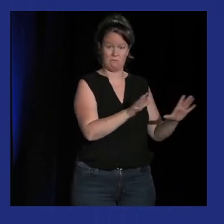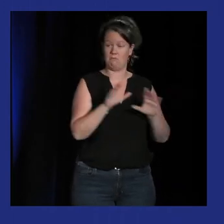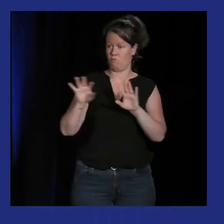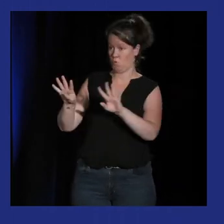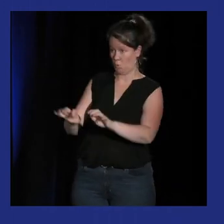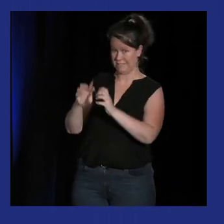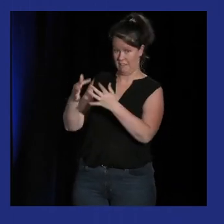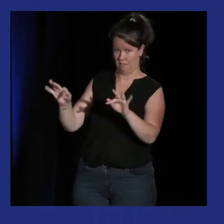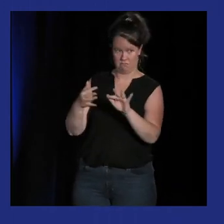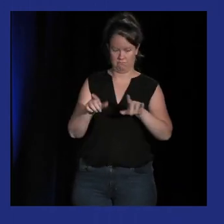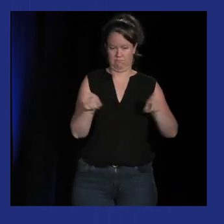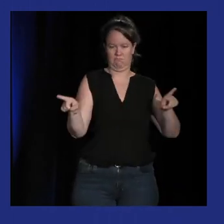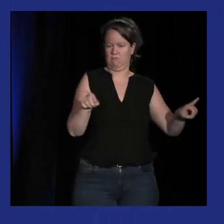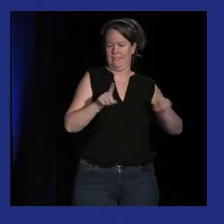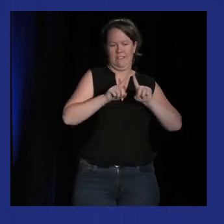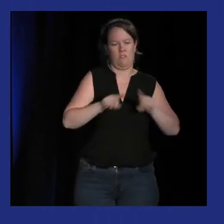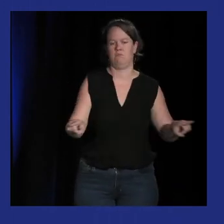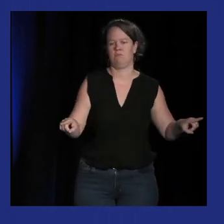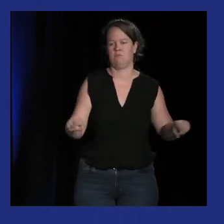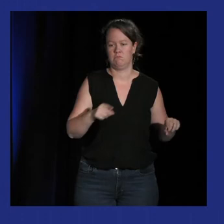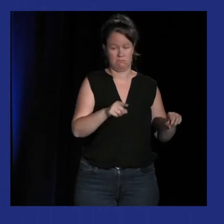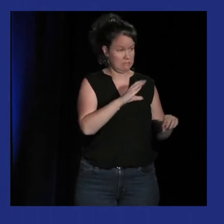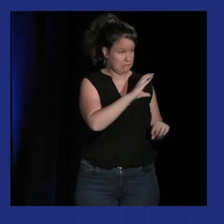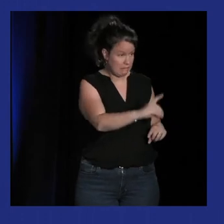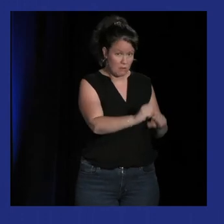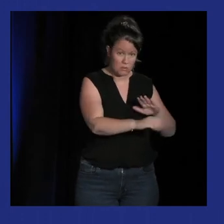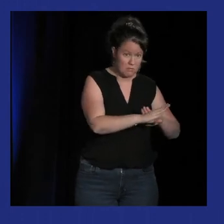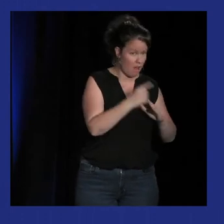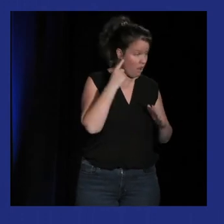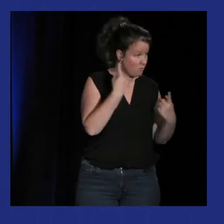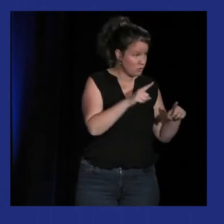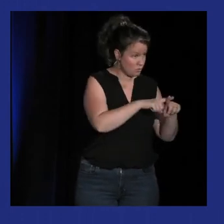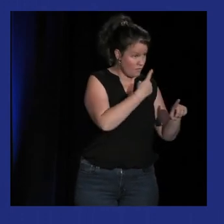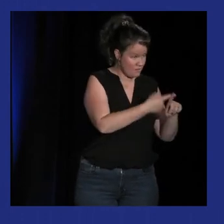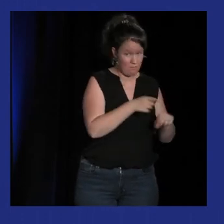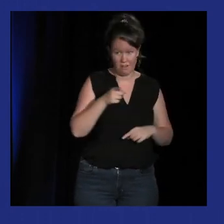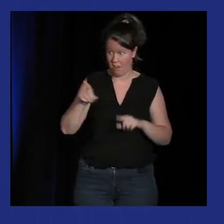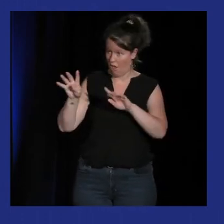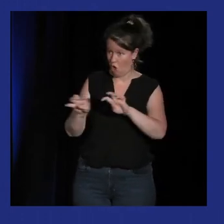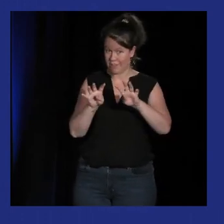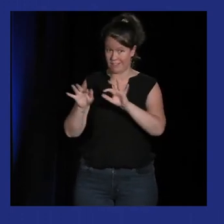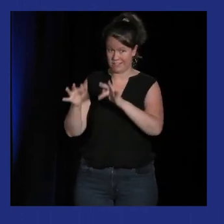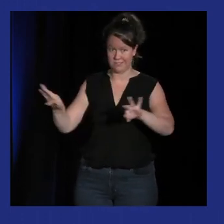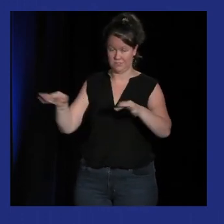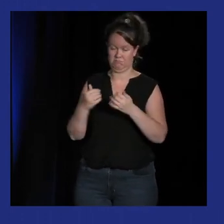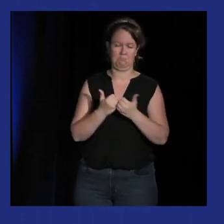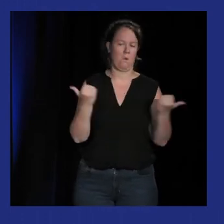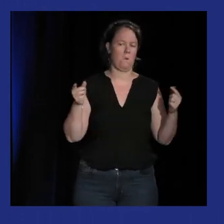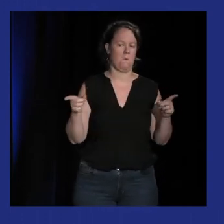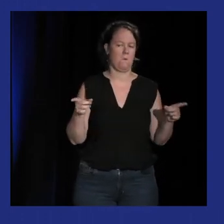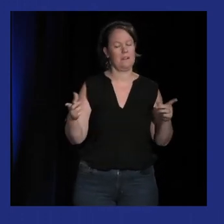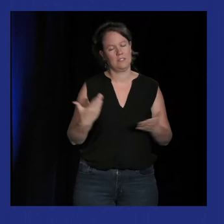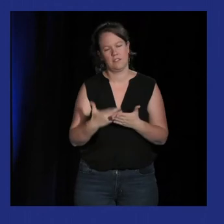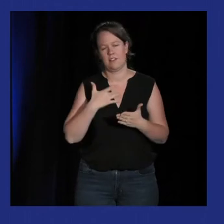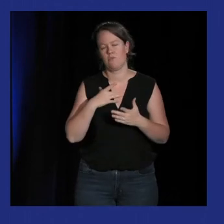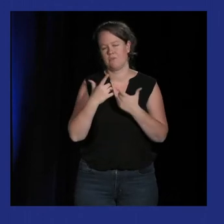différente des bandes originales et voilà mais ça c'est vrai qu'on a rarement la liberté de le faire mais du coup par rapport à ce que tu as ce que tu